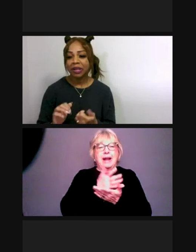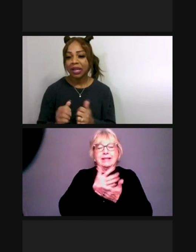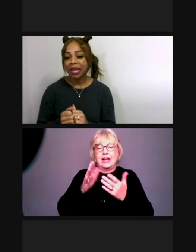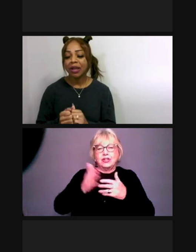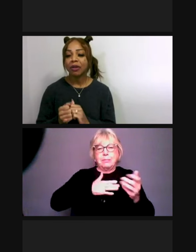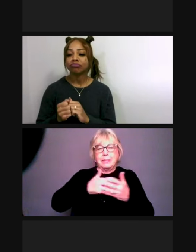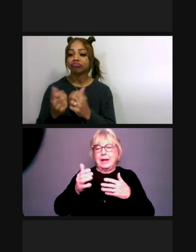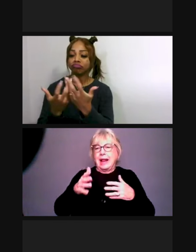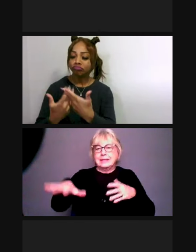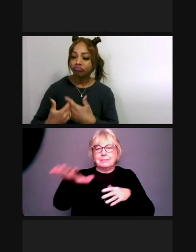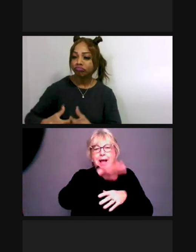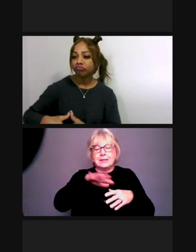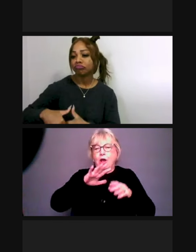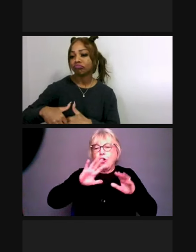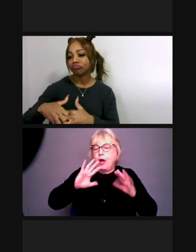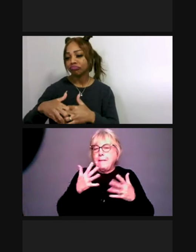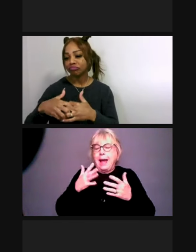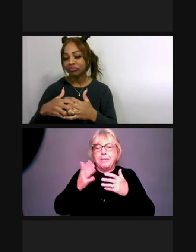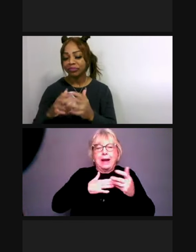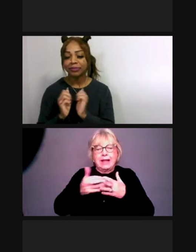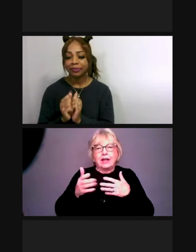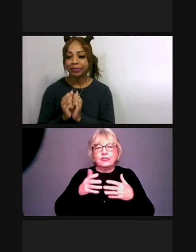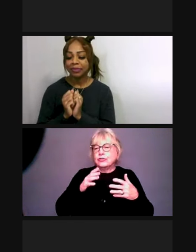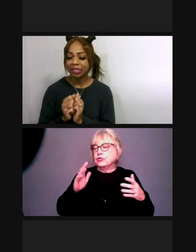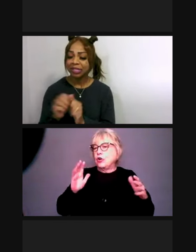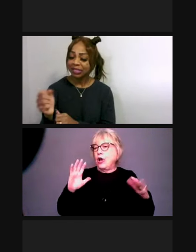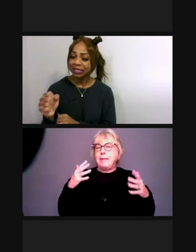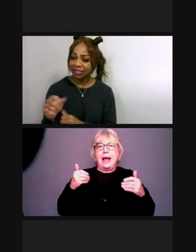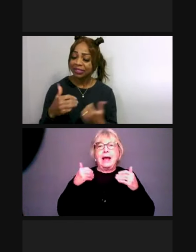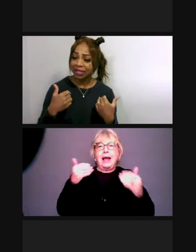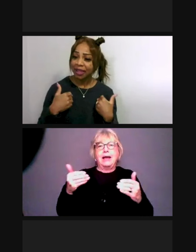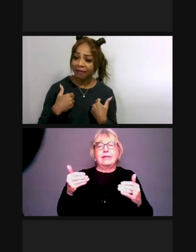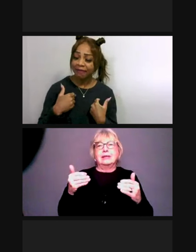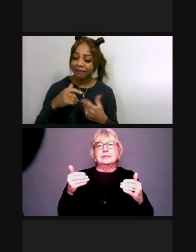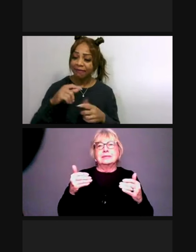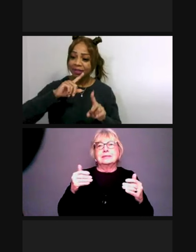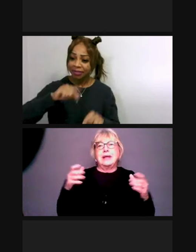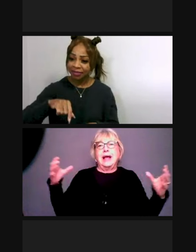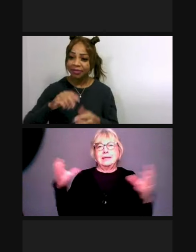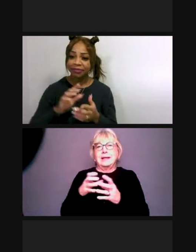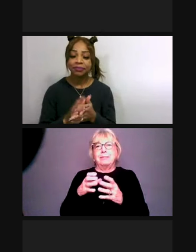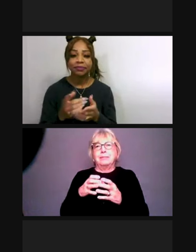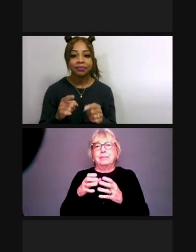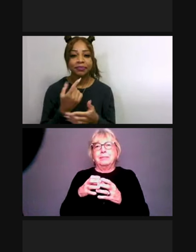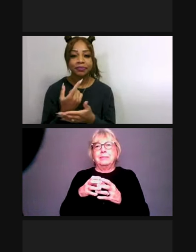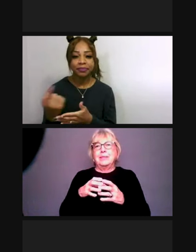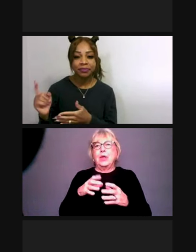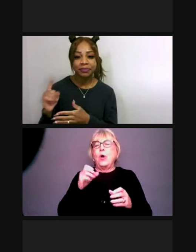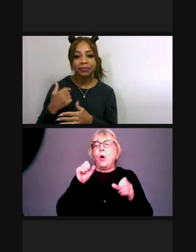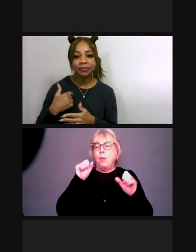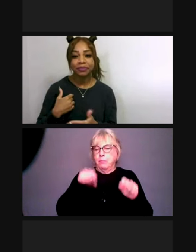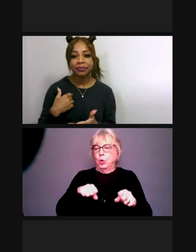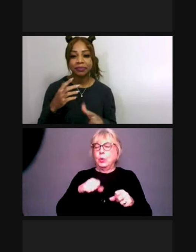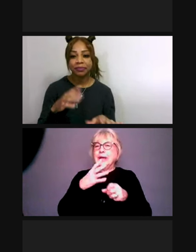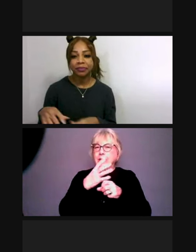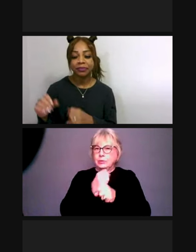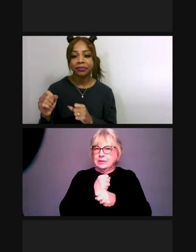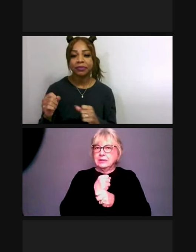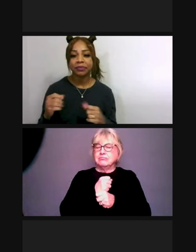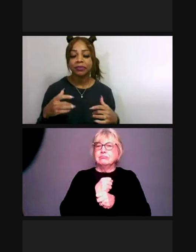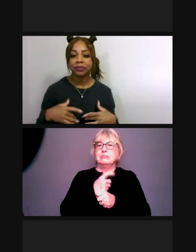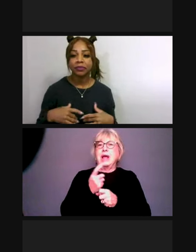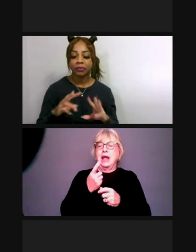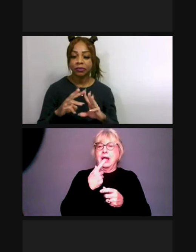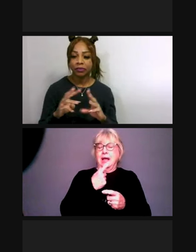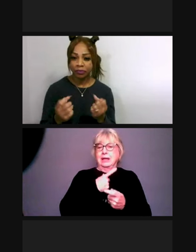allez le partager et comment aller de l'avant ensemble. Parce qu'il y a toujours un moyen d'y arriver. La semaine dernière, par exemple,